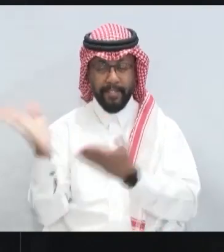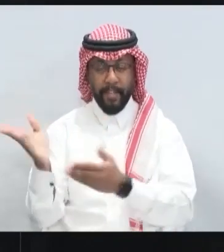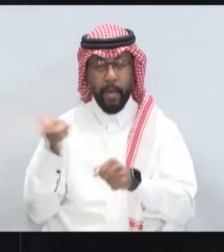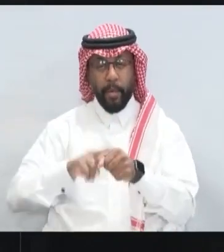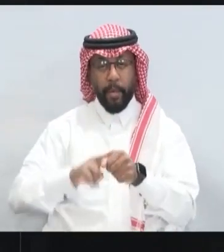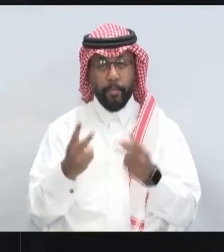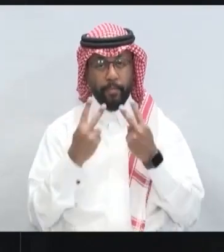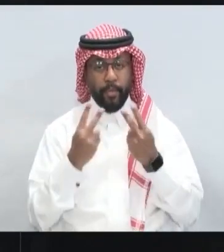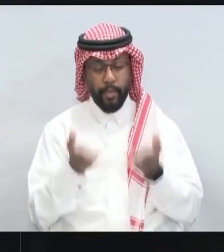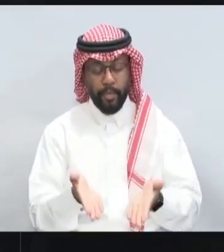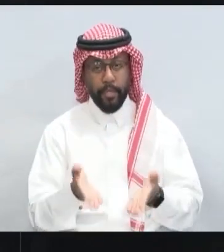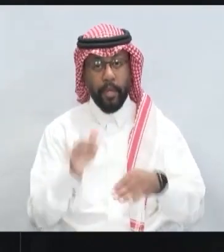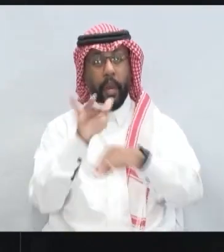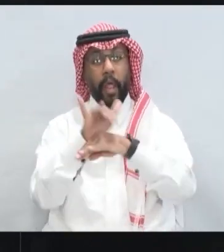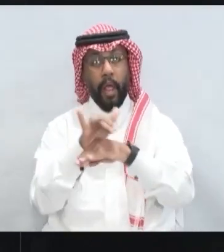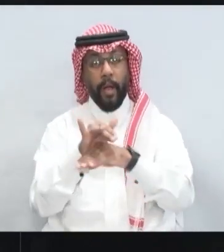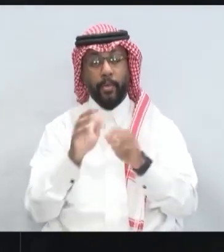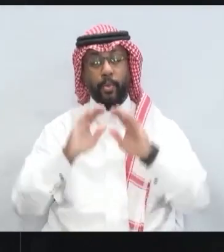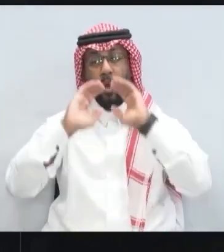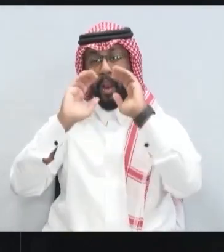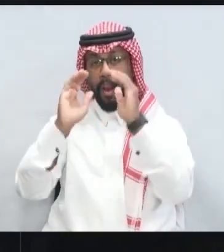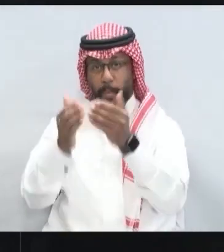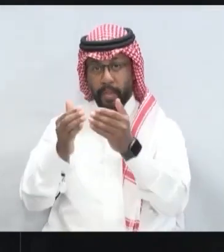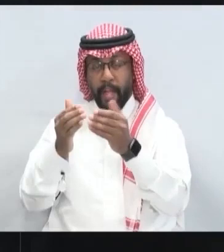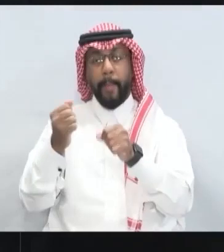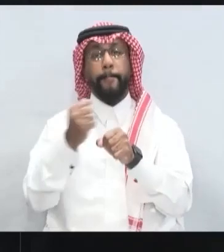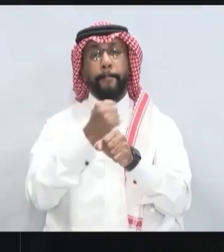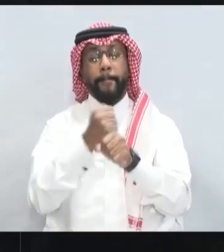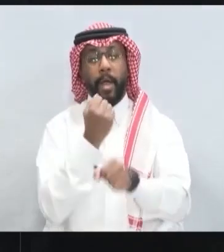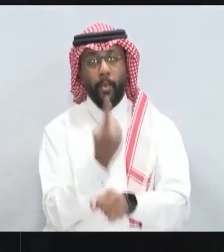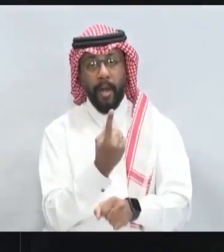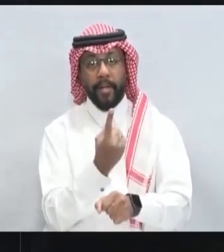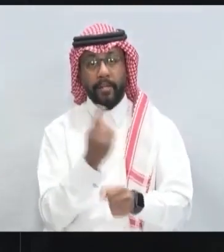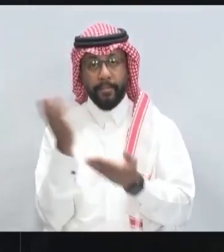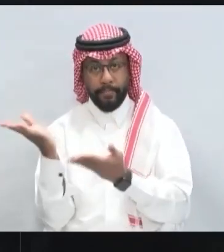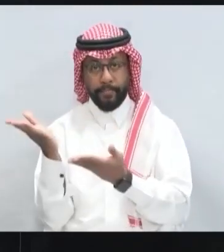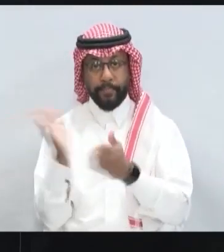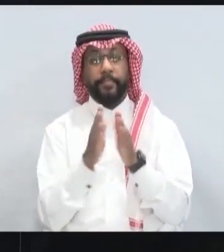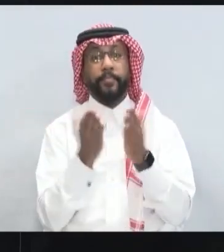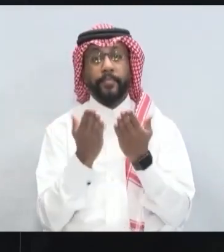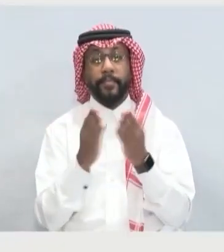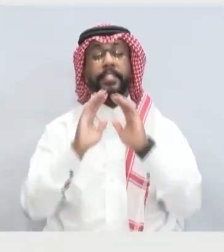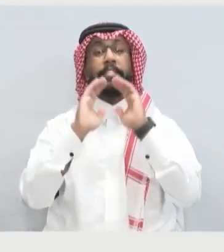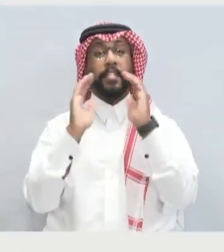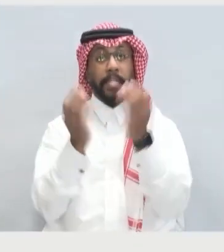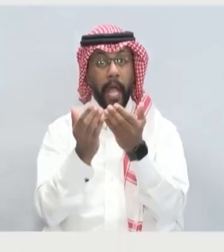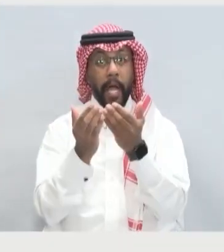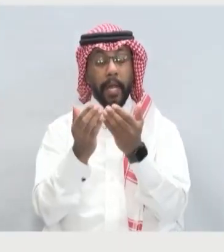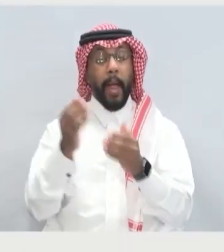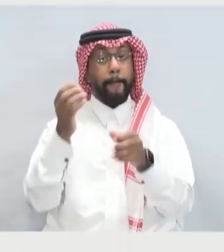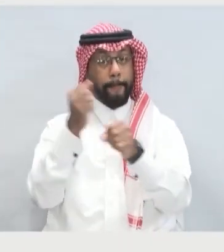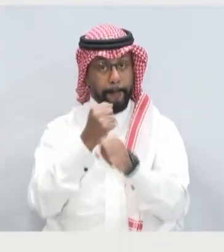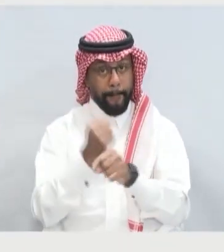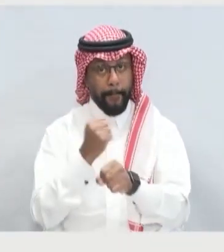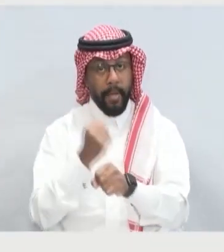مجددا في شروحات مقرر الاداره الماليه واحد اليوم باذن الله سنتحدث عن الاصول